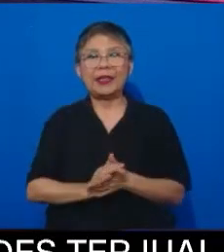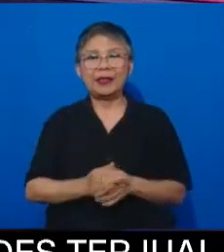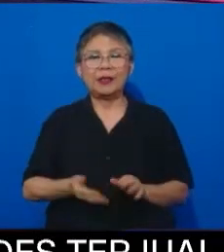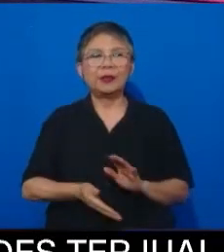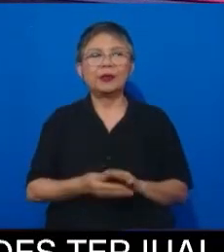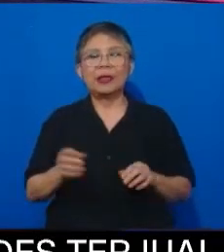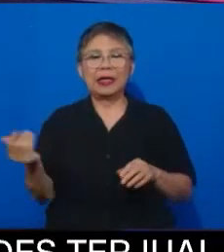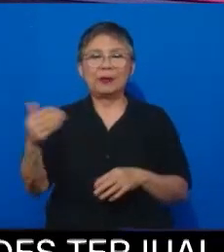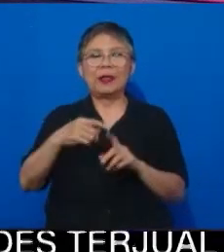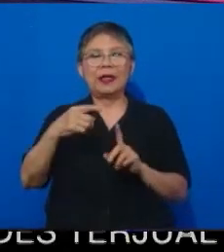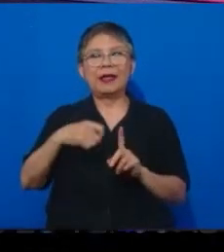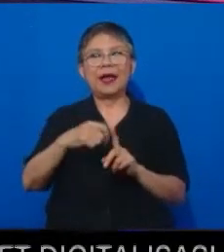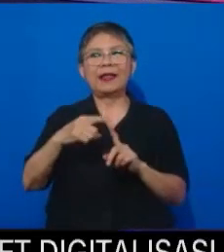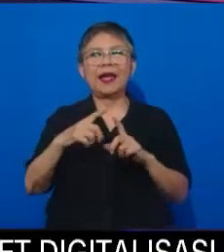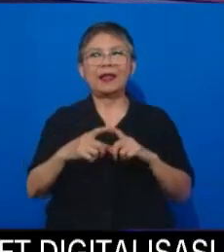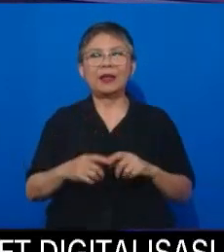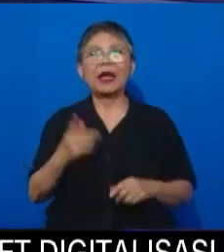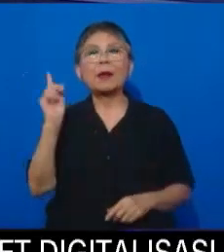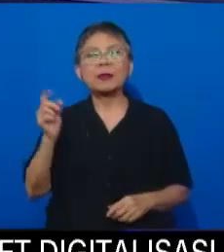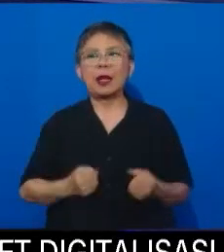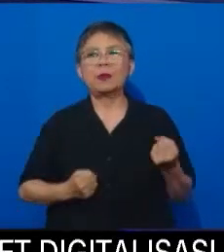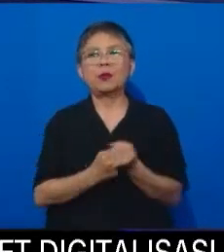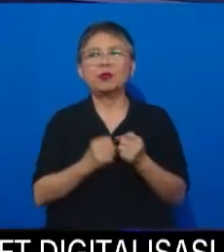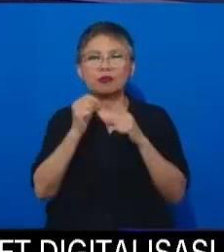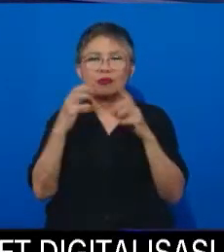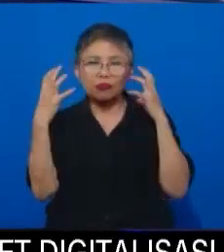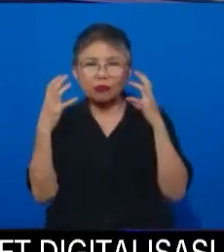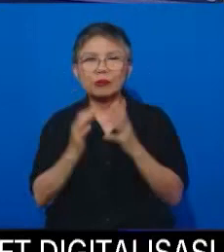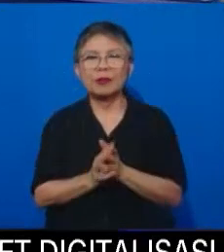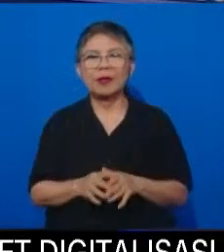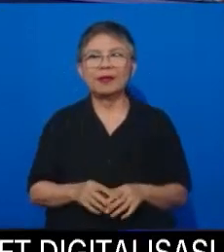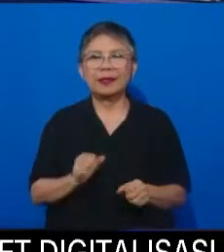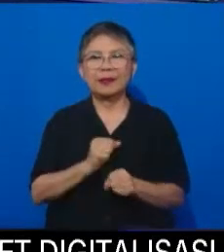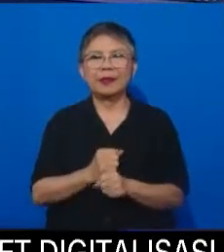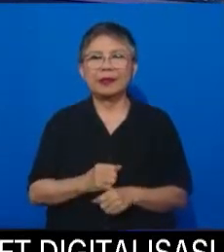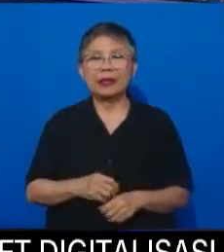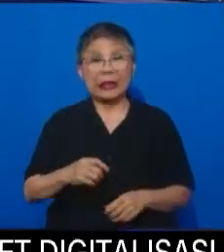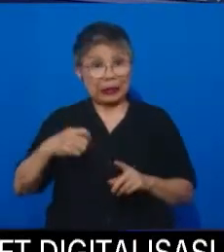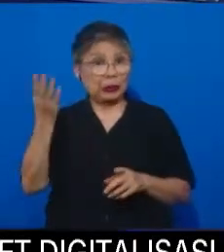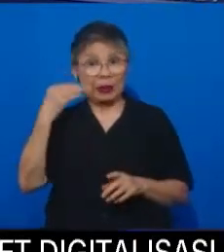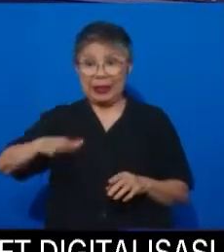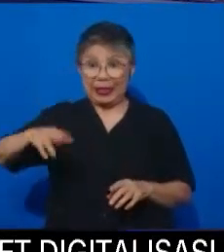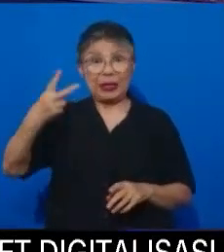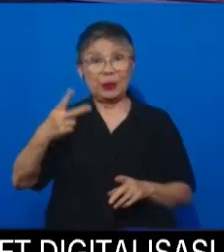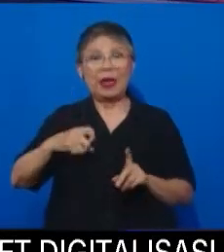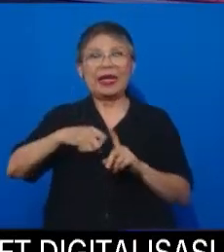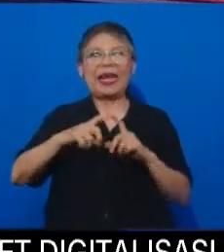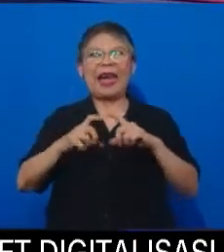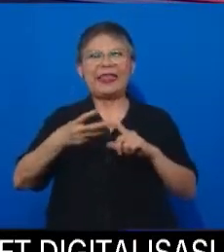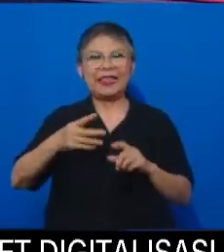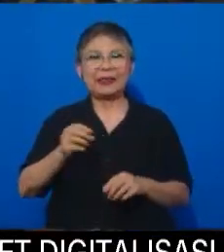untuk mengembalikan KTA setelah mendukung Prabowo Gibran. Sebelumnya putra bungsu Jokowi Kaisang juga memilih menjadi ketua umum